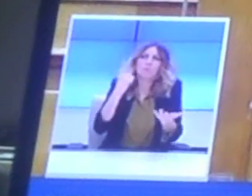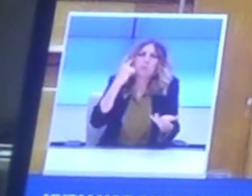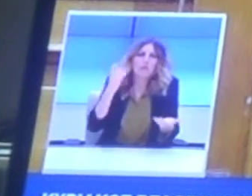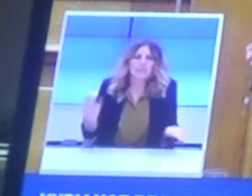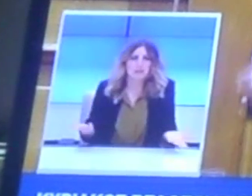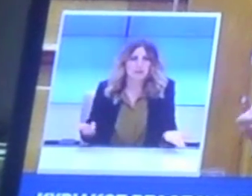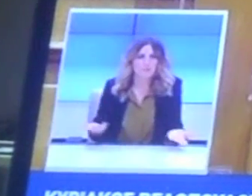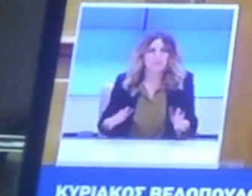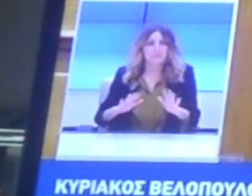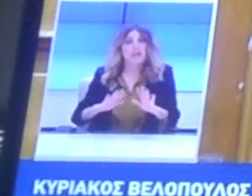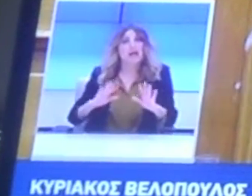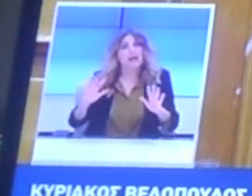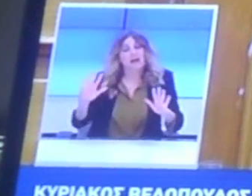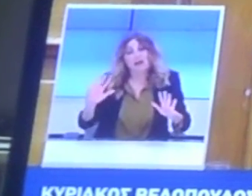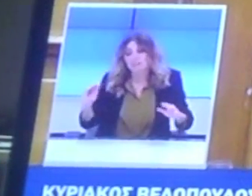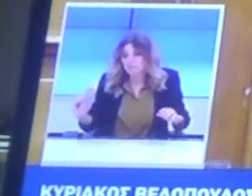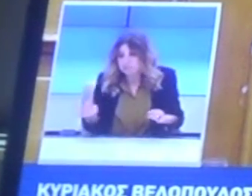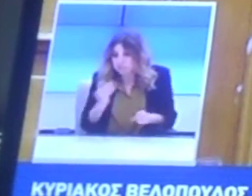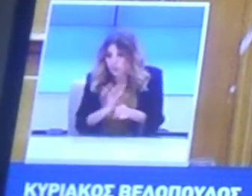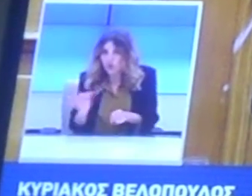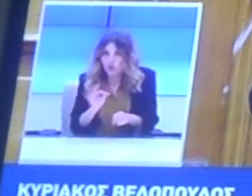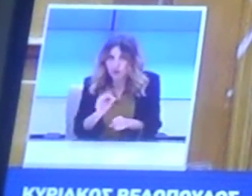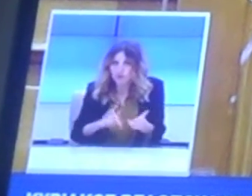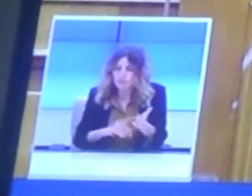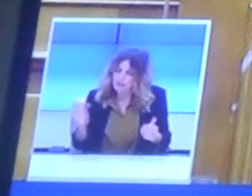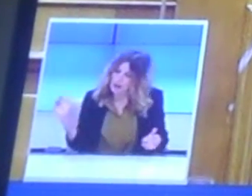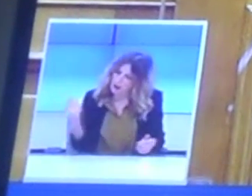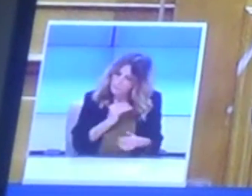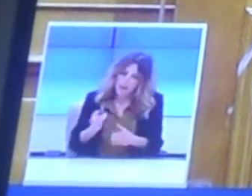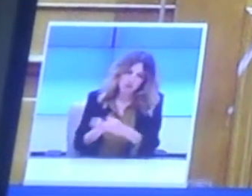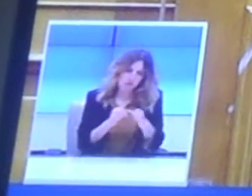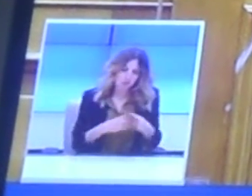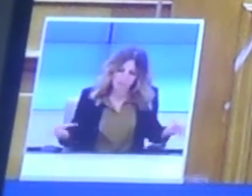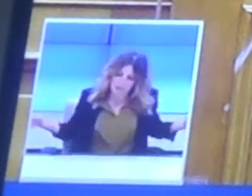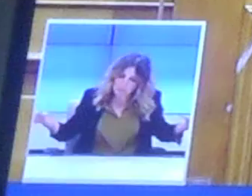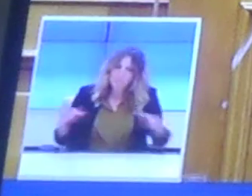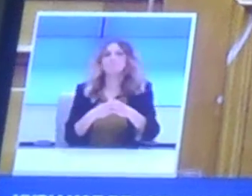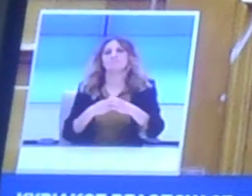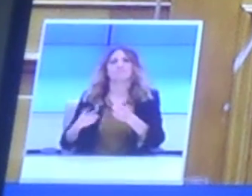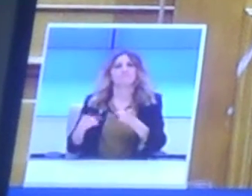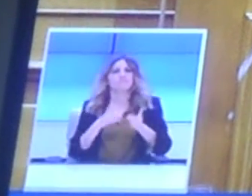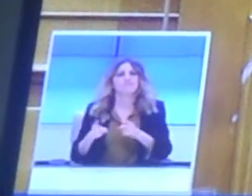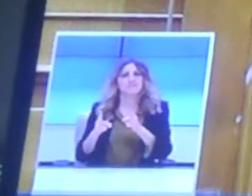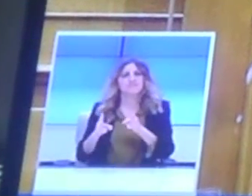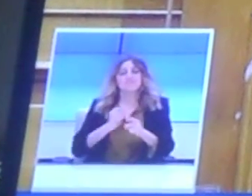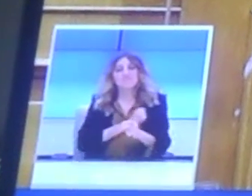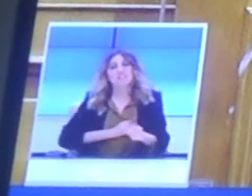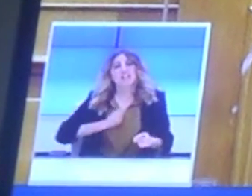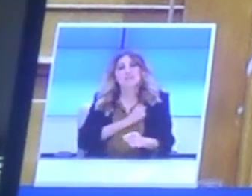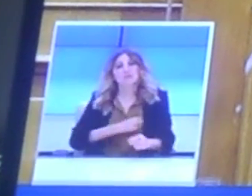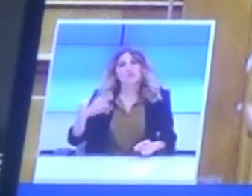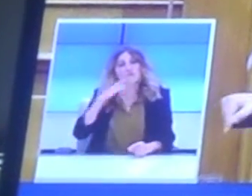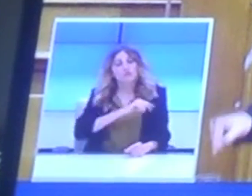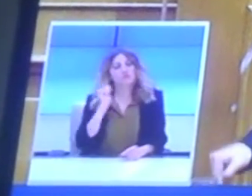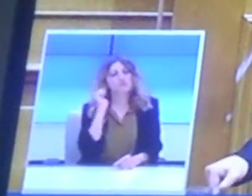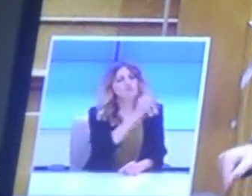εμπειρογνώμονες να σταθούν όλοι μαζί από κοινού απέναντι στο θέμα. Δυστυχώς ανέλαβε μόνος του την ευθύνη και θα αναλάβει και μόνος την